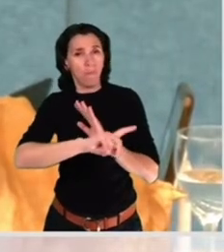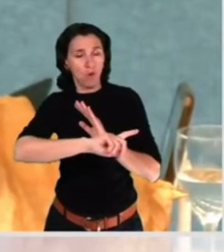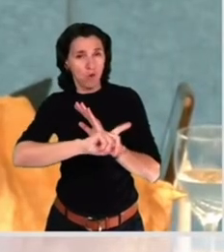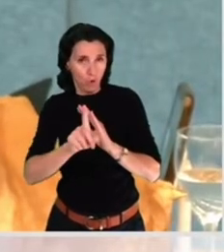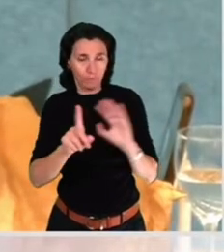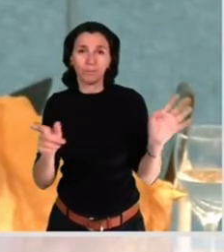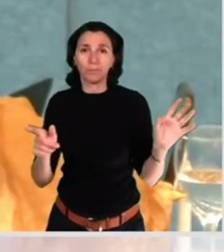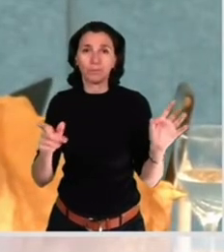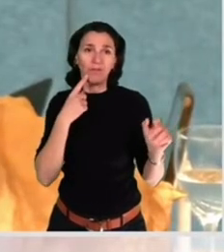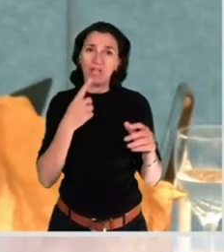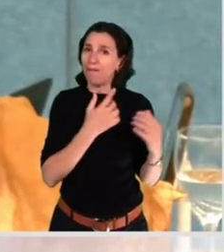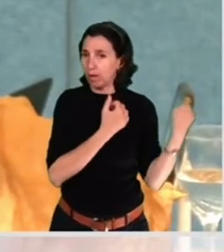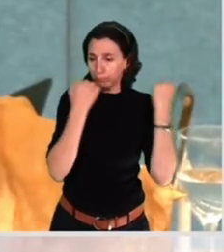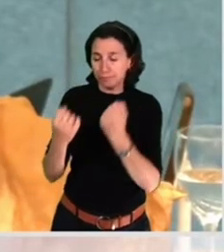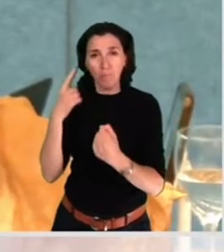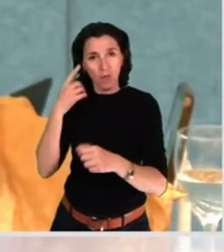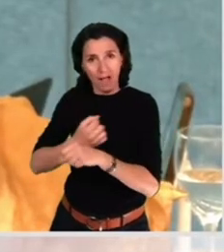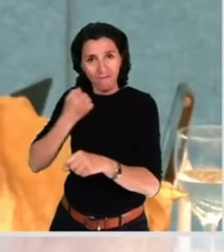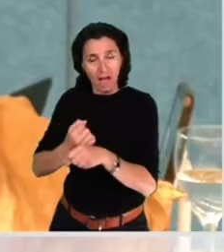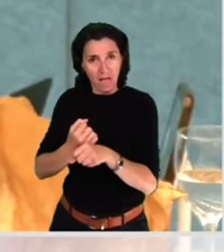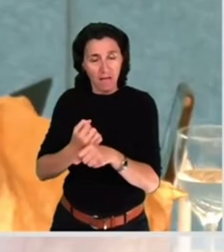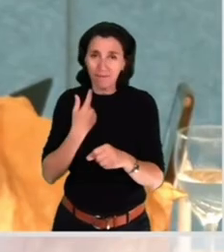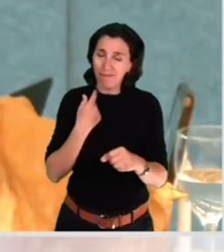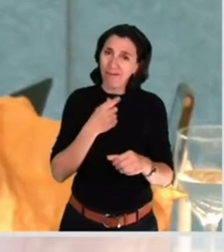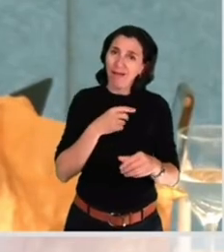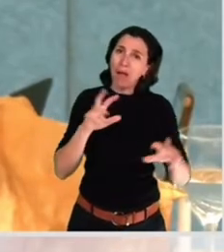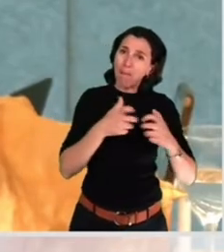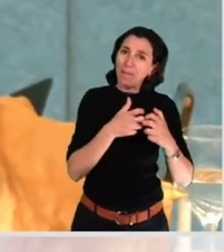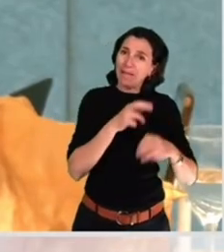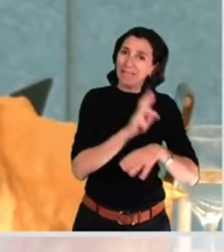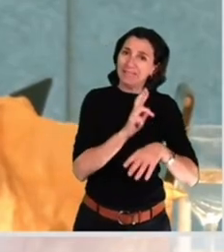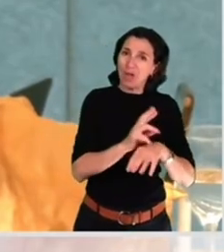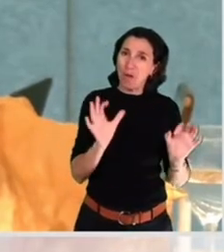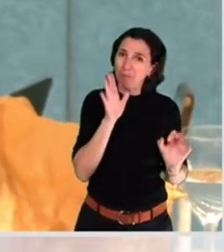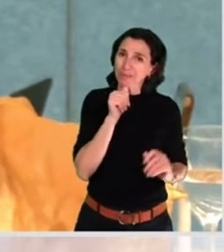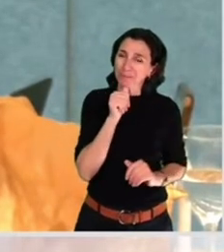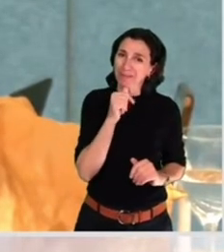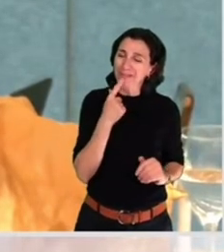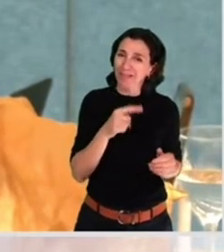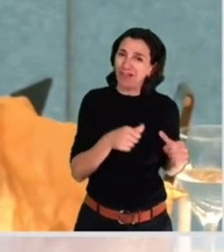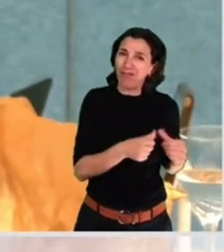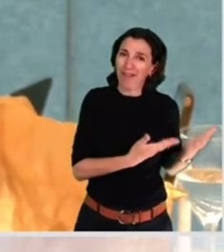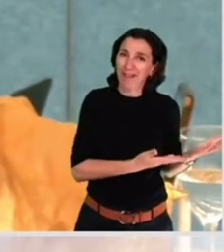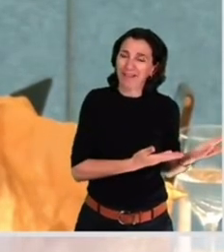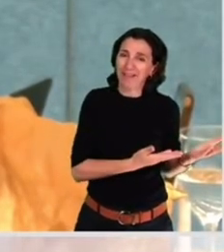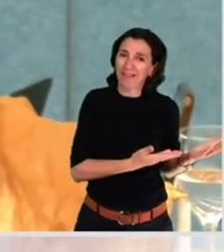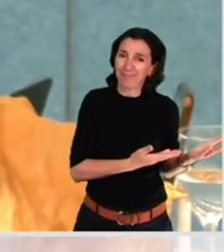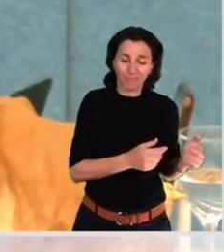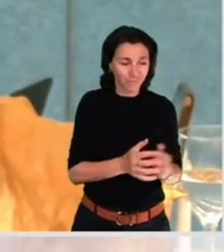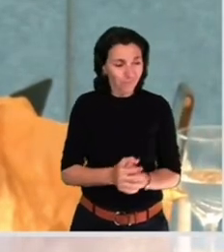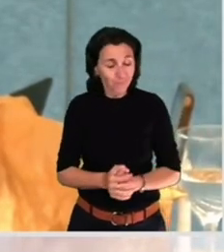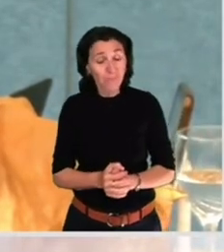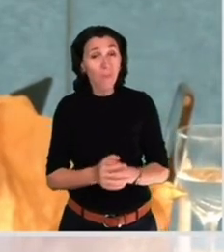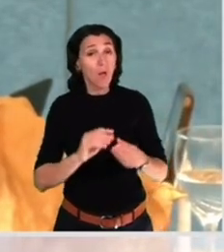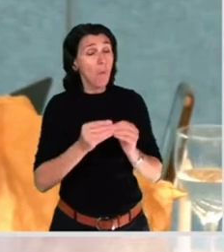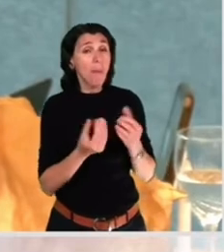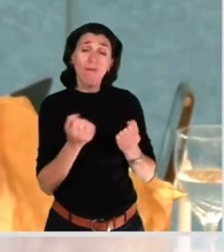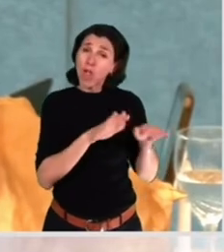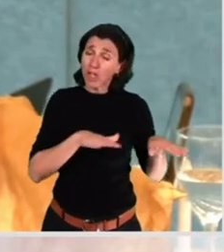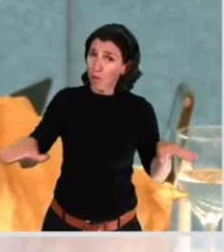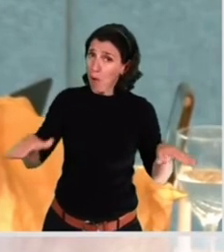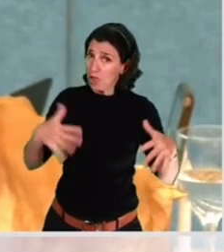Comment feront-ils? Mais il n'y a pas que le problème du stationnement. Quand j'ai lu au début de votre délibération la